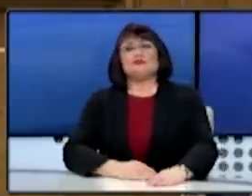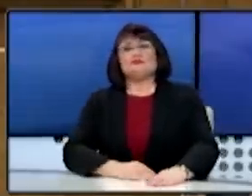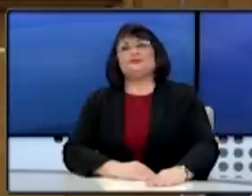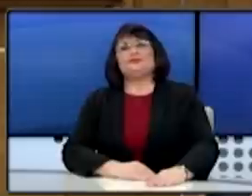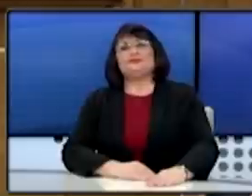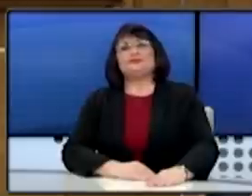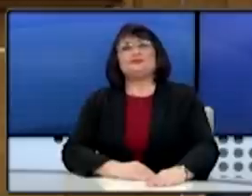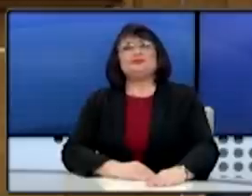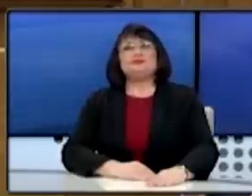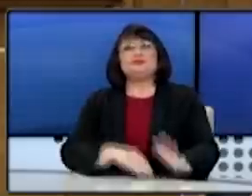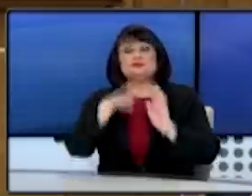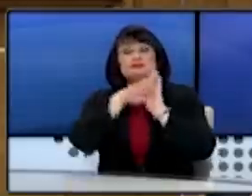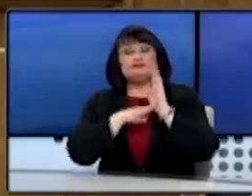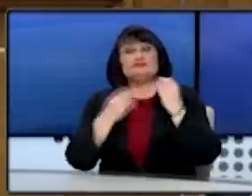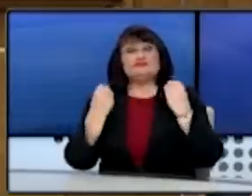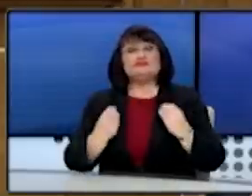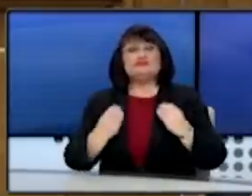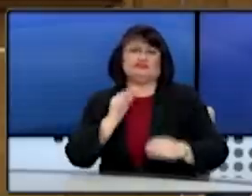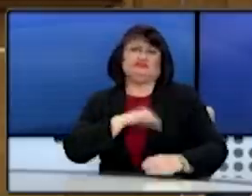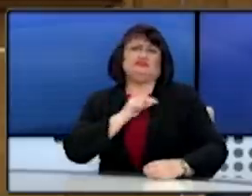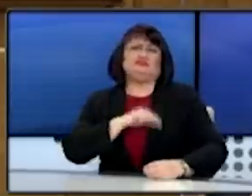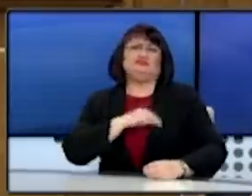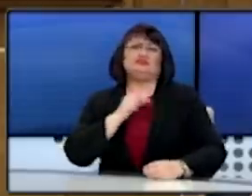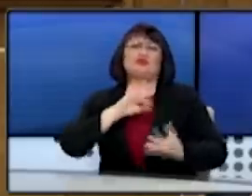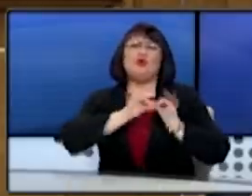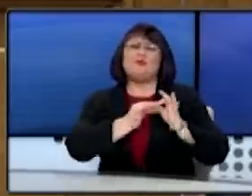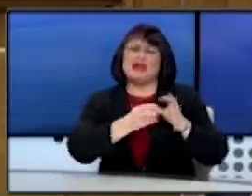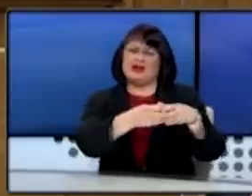διασφαλιστούν καλύτεροι όροι για την κερδοφορία